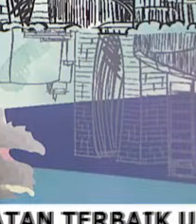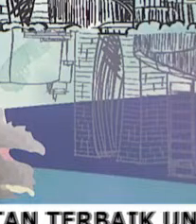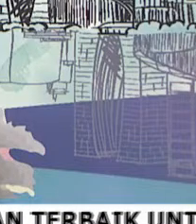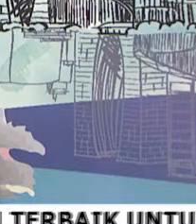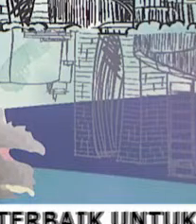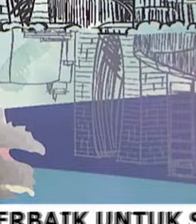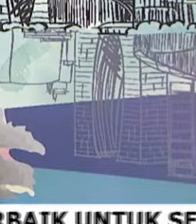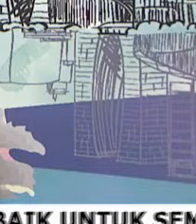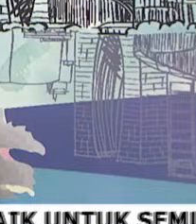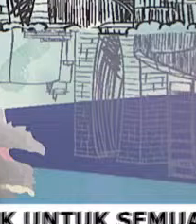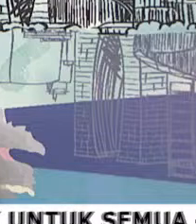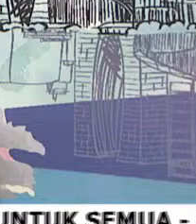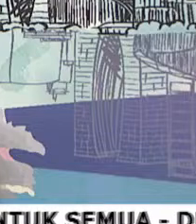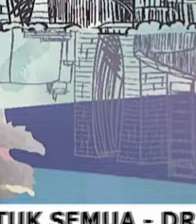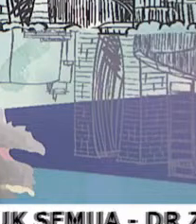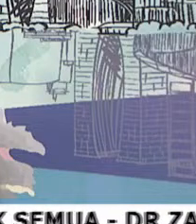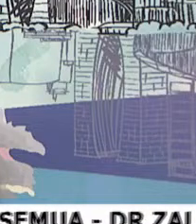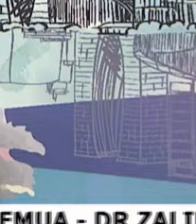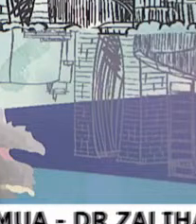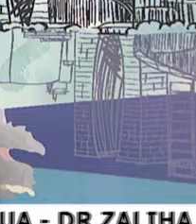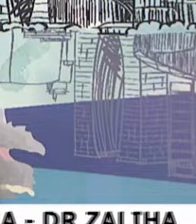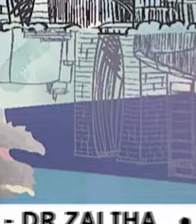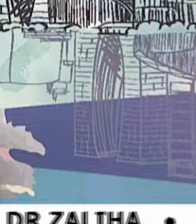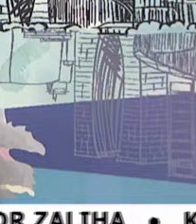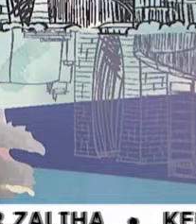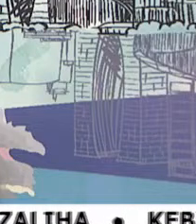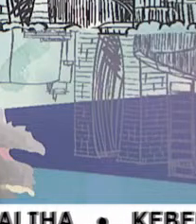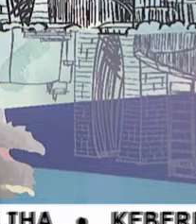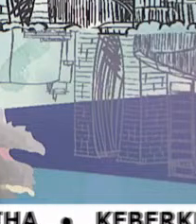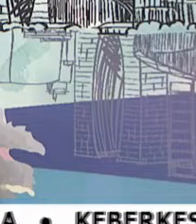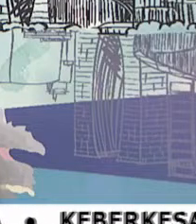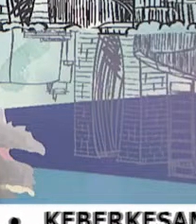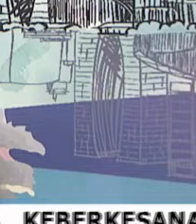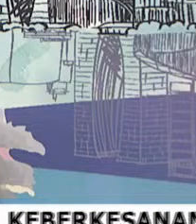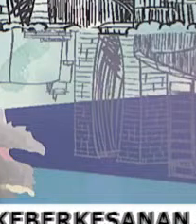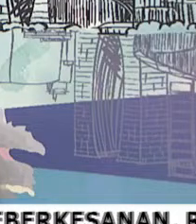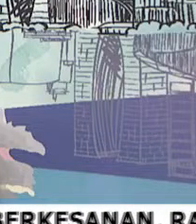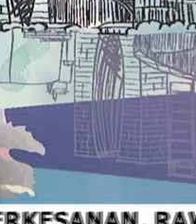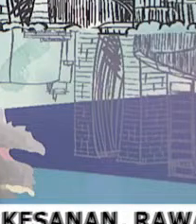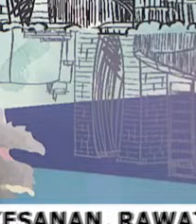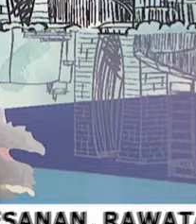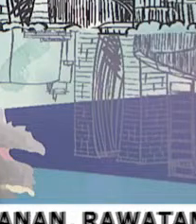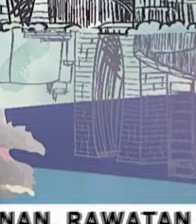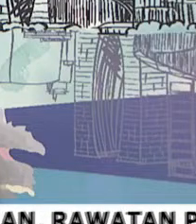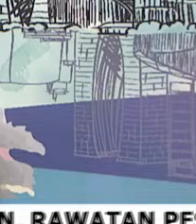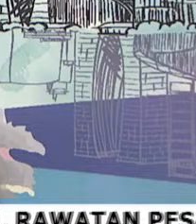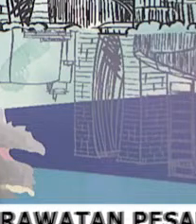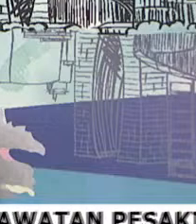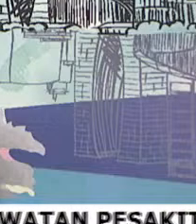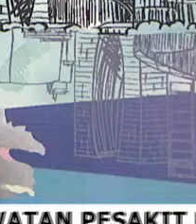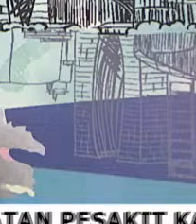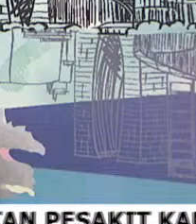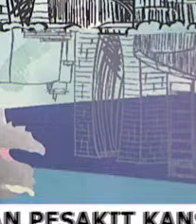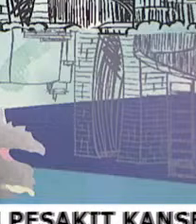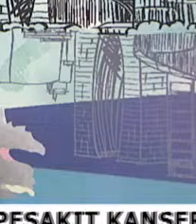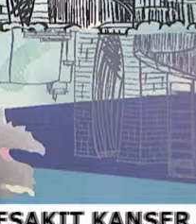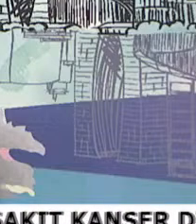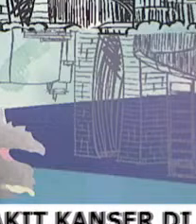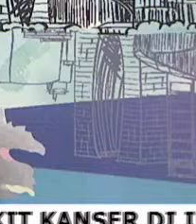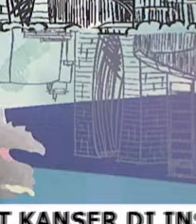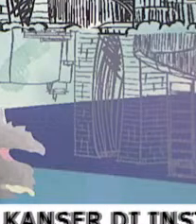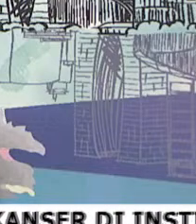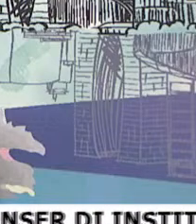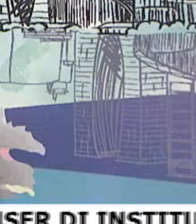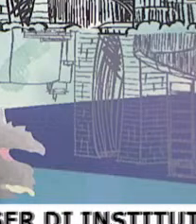rokok elektronik ataupun disebut sebagai Vape dengan izin di pasaran yang mempunyai dos yang boleh membunuh seseorang dan jumlah kos keracunan yang